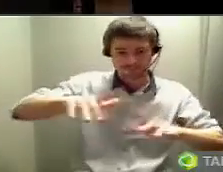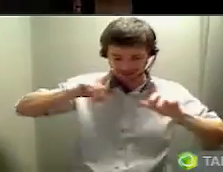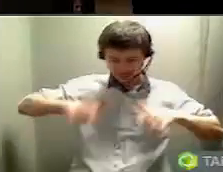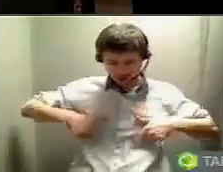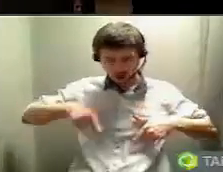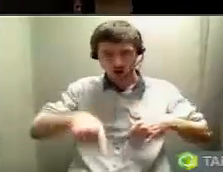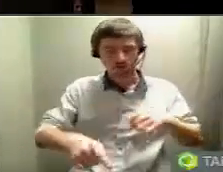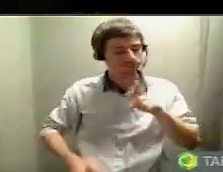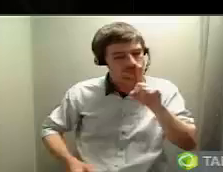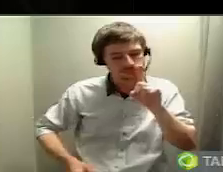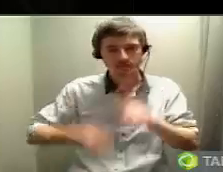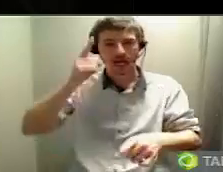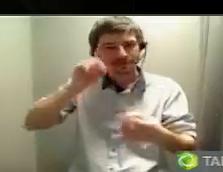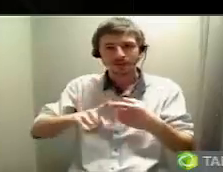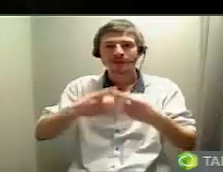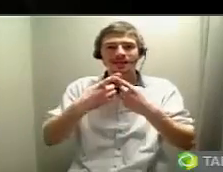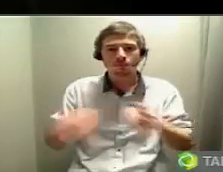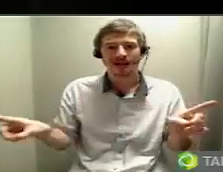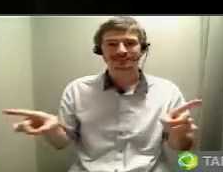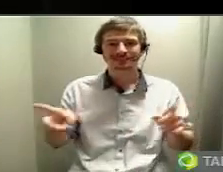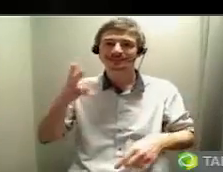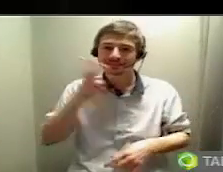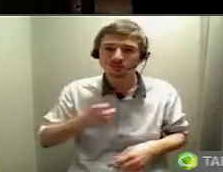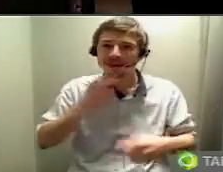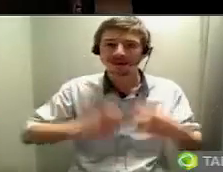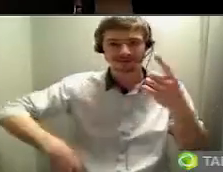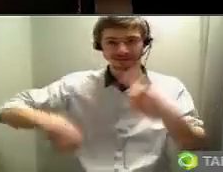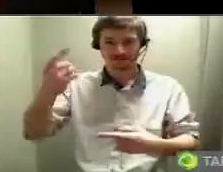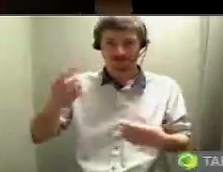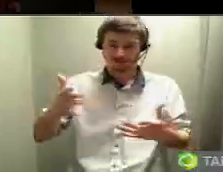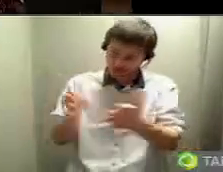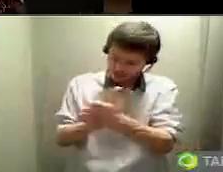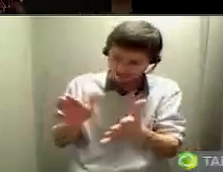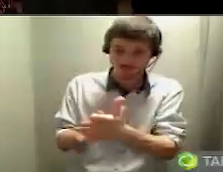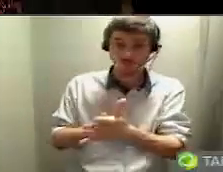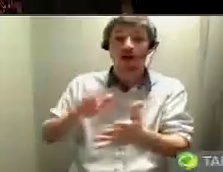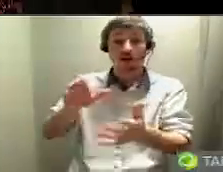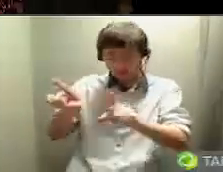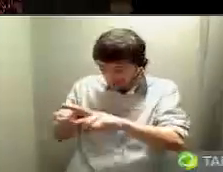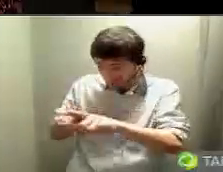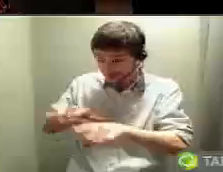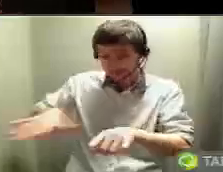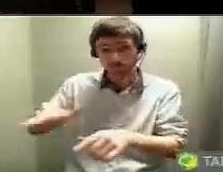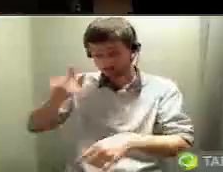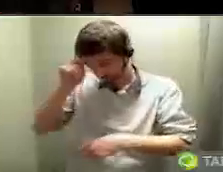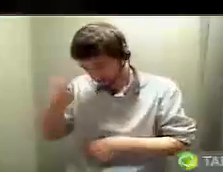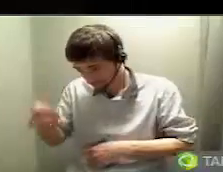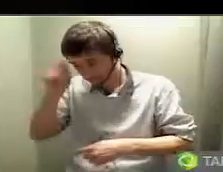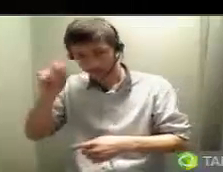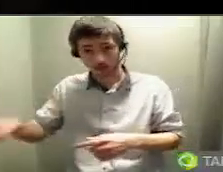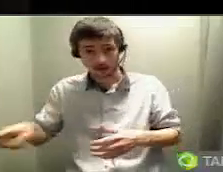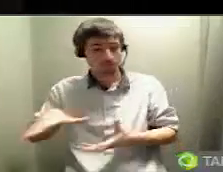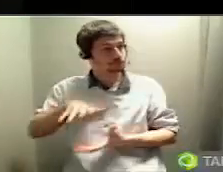la citoyenneté, et bravo pour ce que vous faites, et bravo pour la leçon que vous donnez aussi aux adultes. Merci à vous.